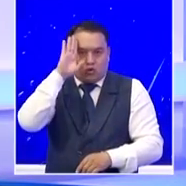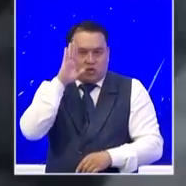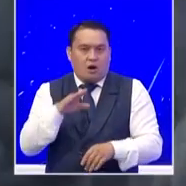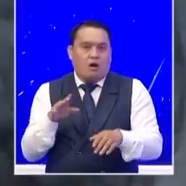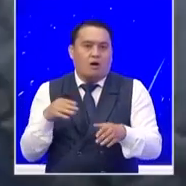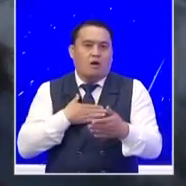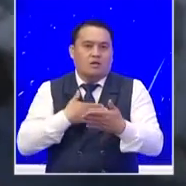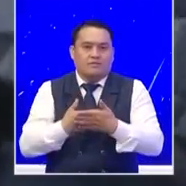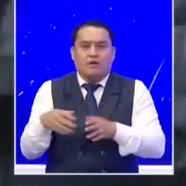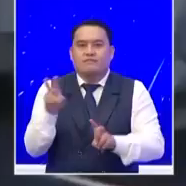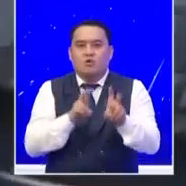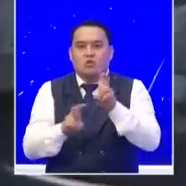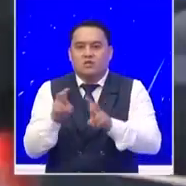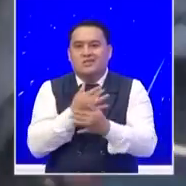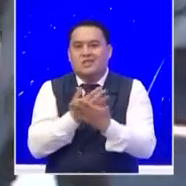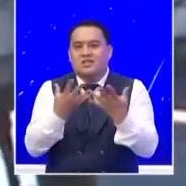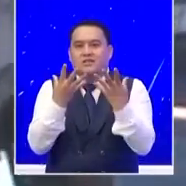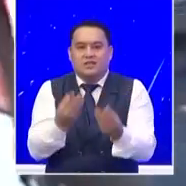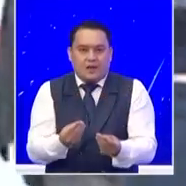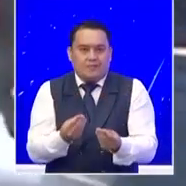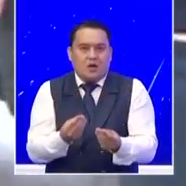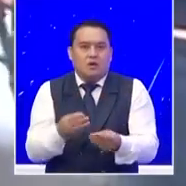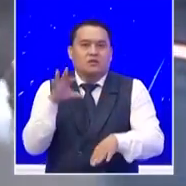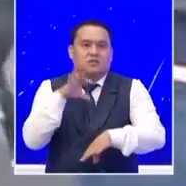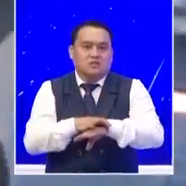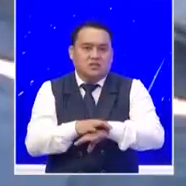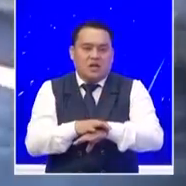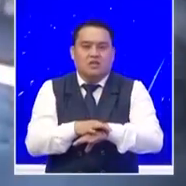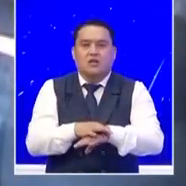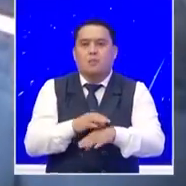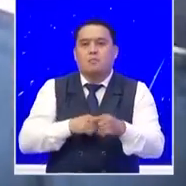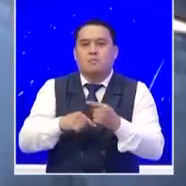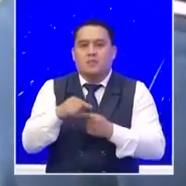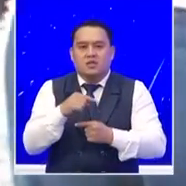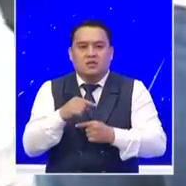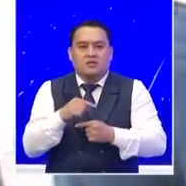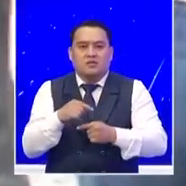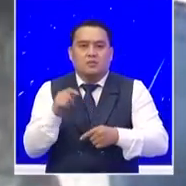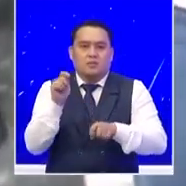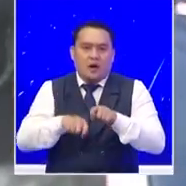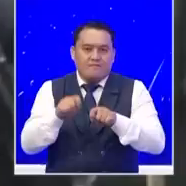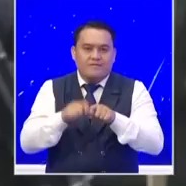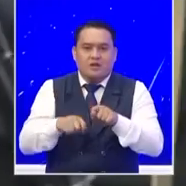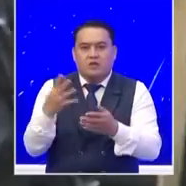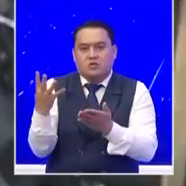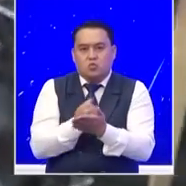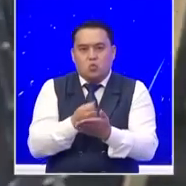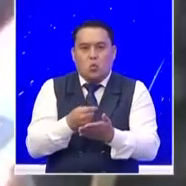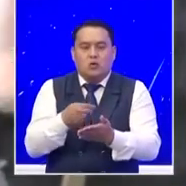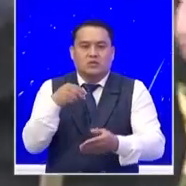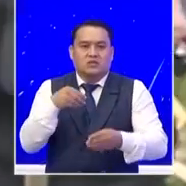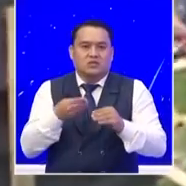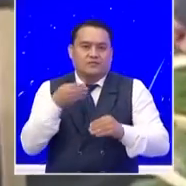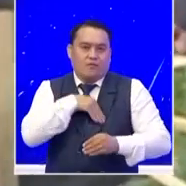оперативной разработке находился в течение нескольких дней. Его задержали борцы с наркобизнесом и при личном досмотре обнаружили подозрительные